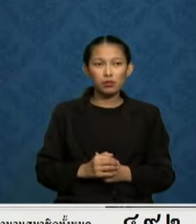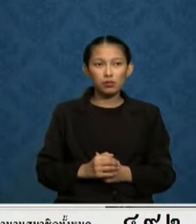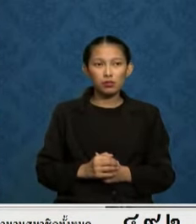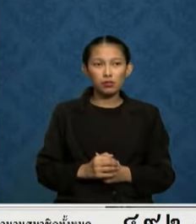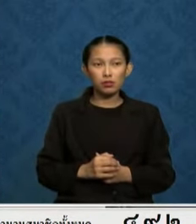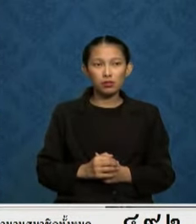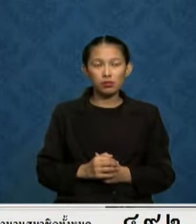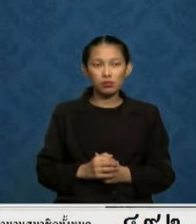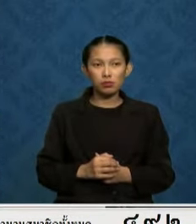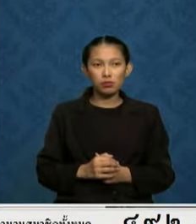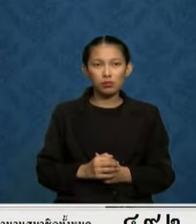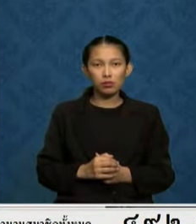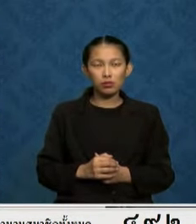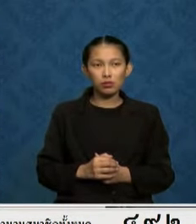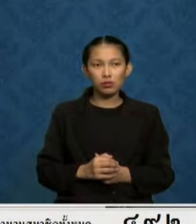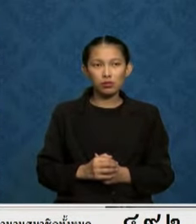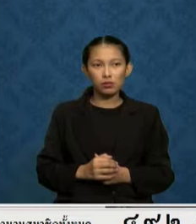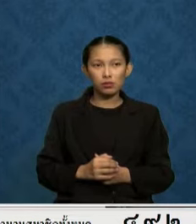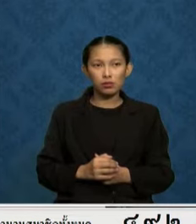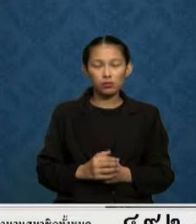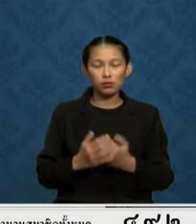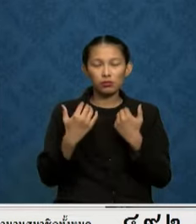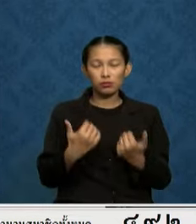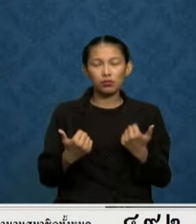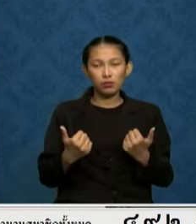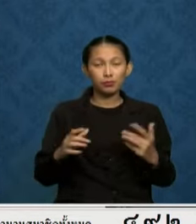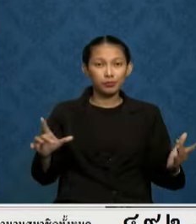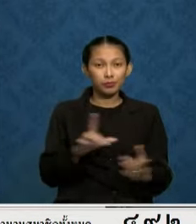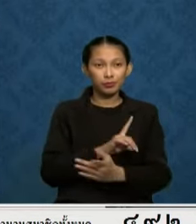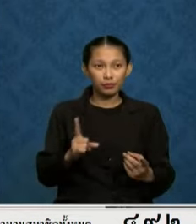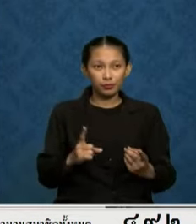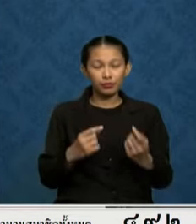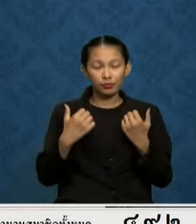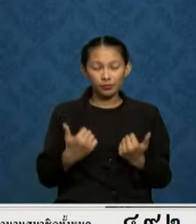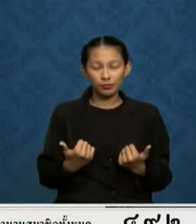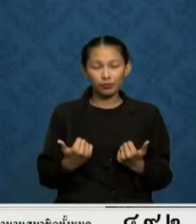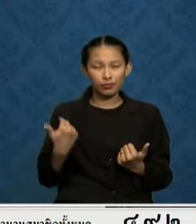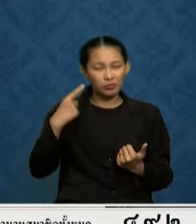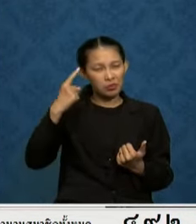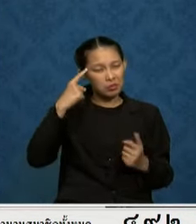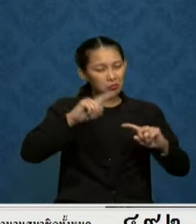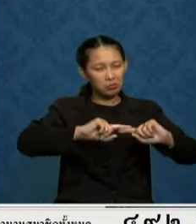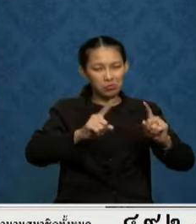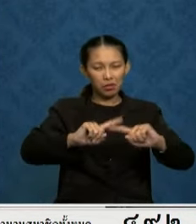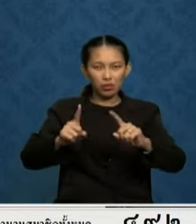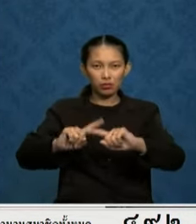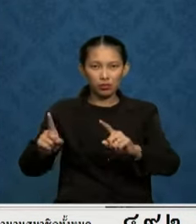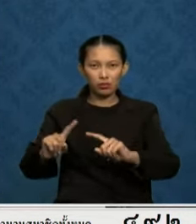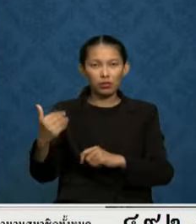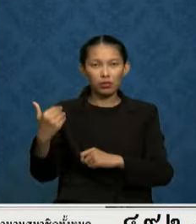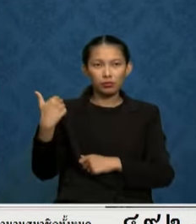เรื่ที่สามครับในขณะนี้สังคมมีความเหนที่หากหลายเห็นแตกต่างกันค่อนข้างมาก